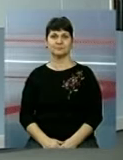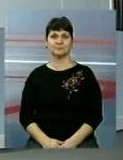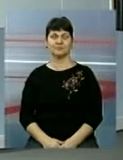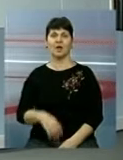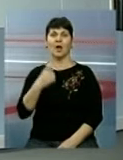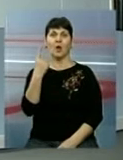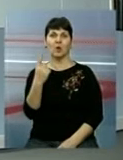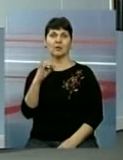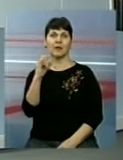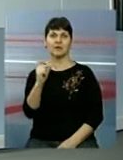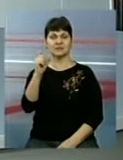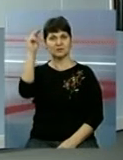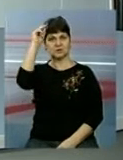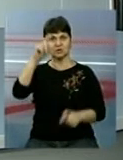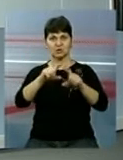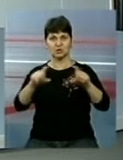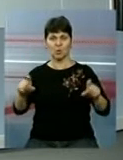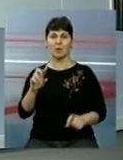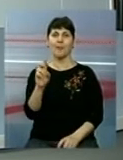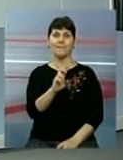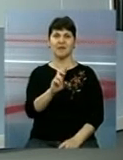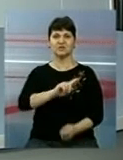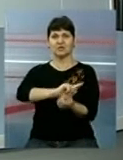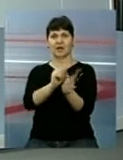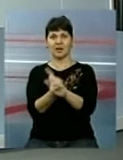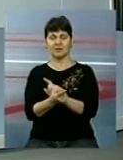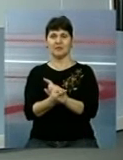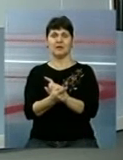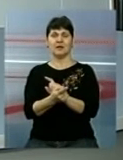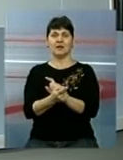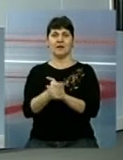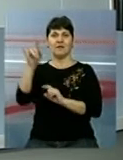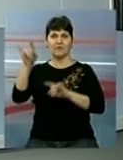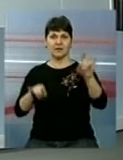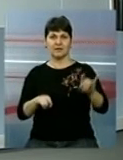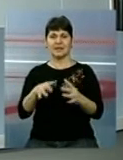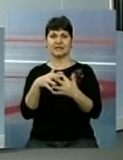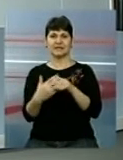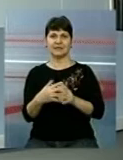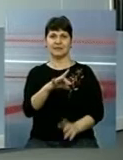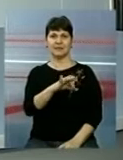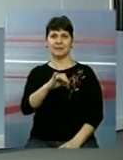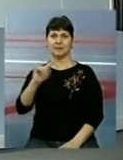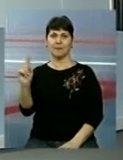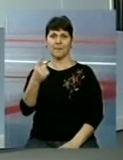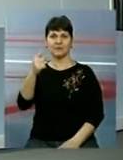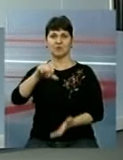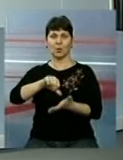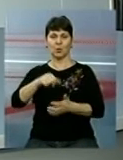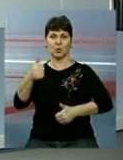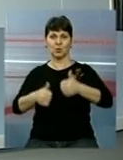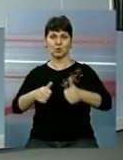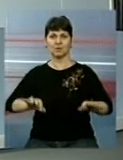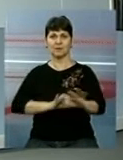В одній зі шкіл Бершицького району замінили вікна. Кошеринецька сільська рада взяла участь у першому районному конкурсі проєктів